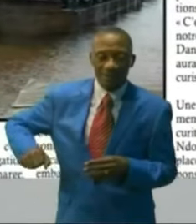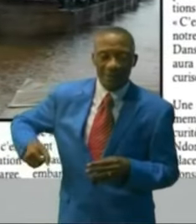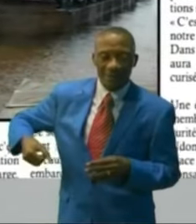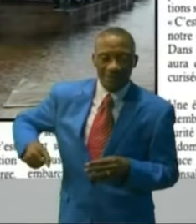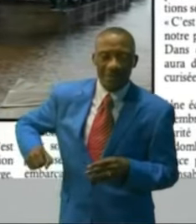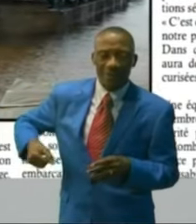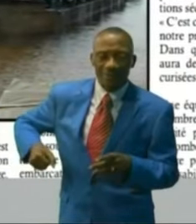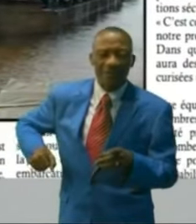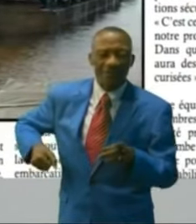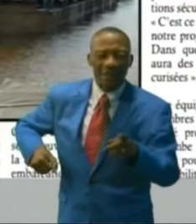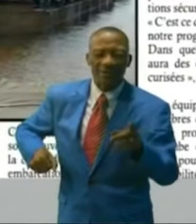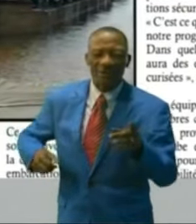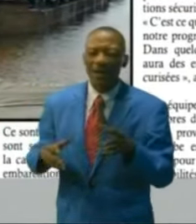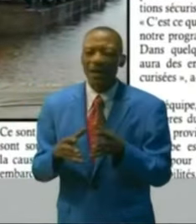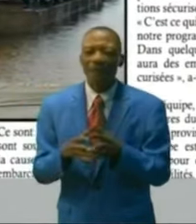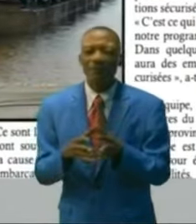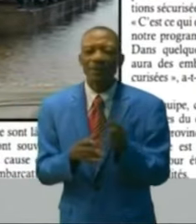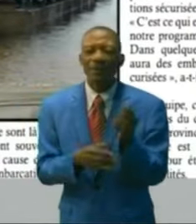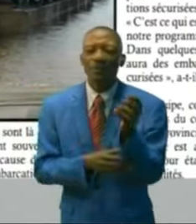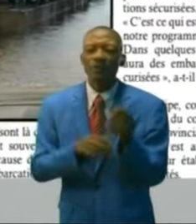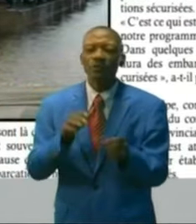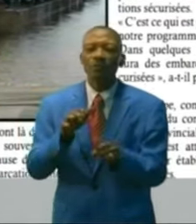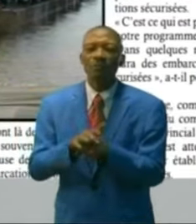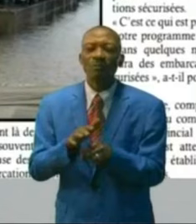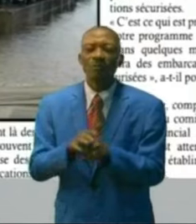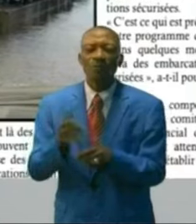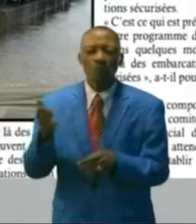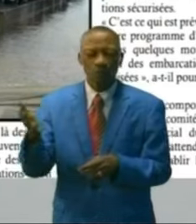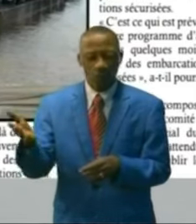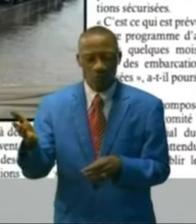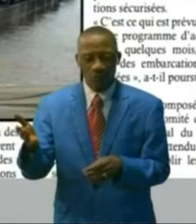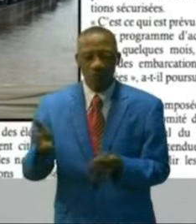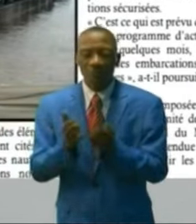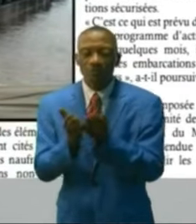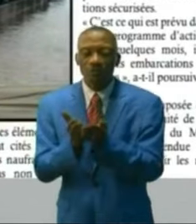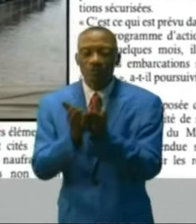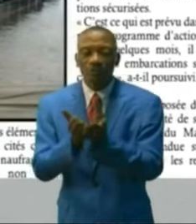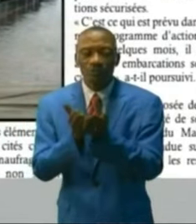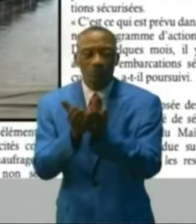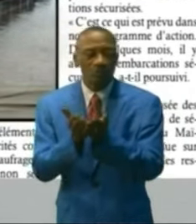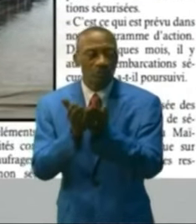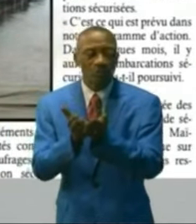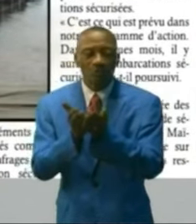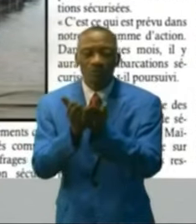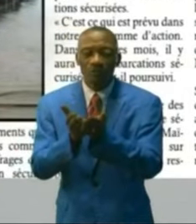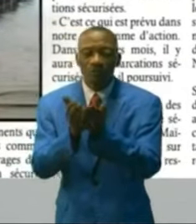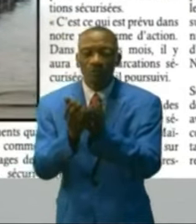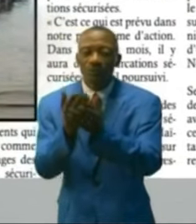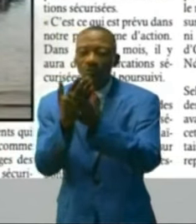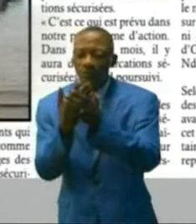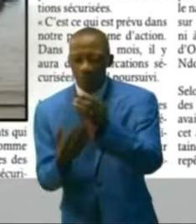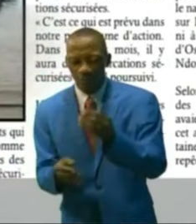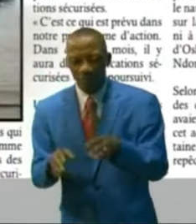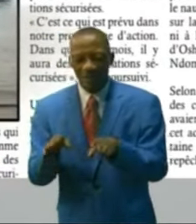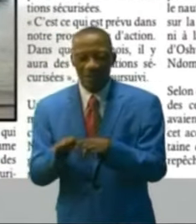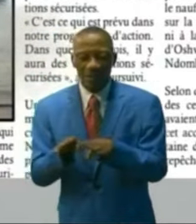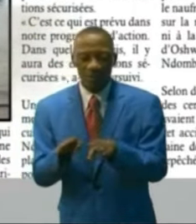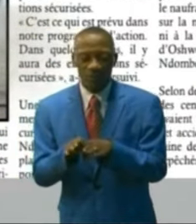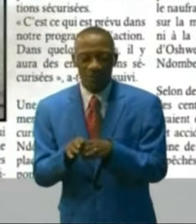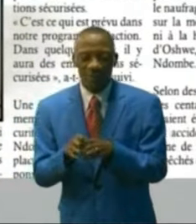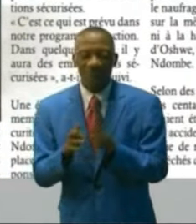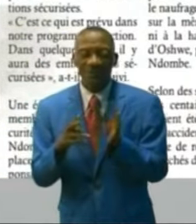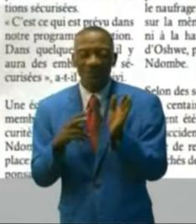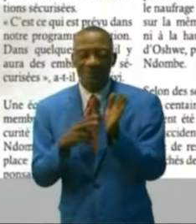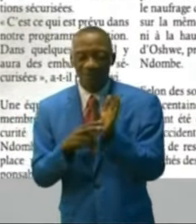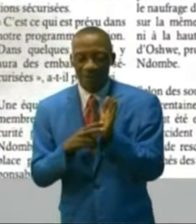sans vie repêchés après le naufrage d'une baleinière survenue dans la nuit de dimanche 18 août sur la rivière